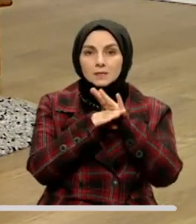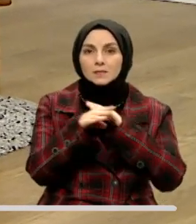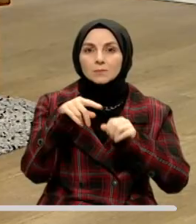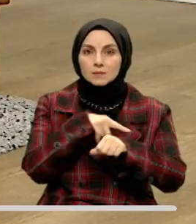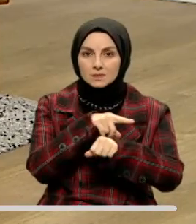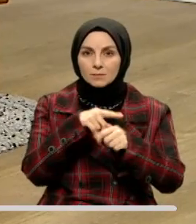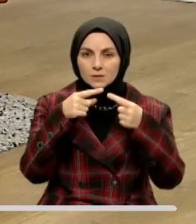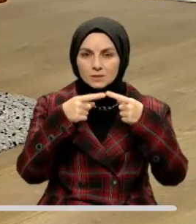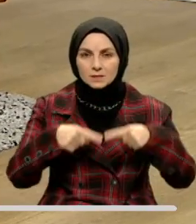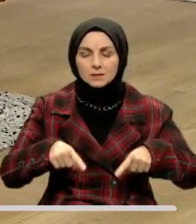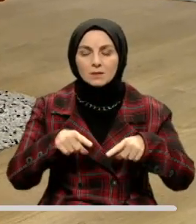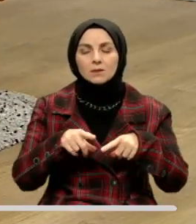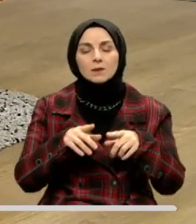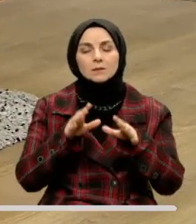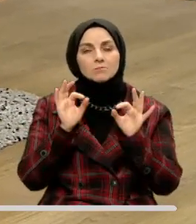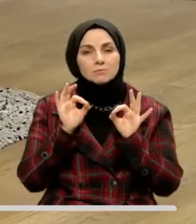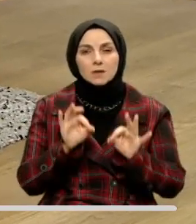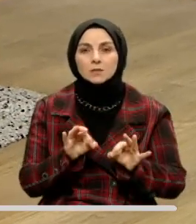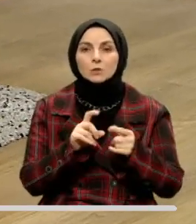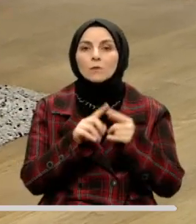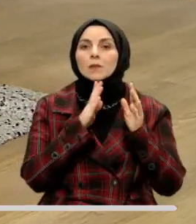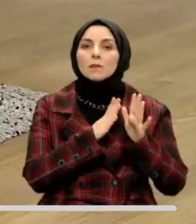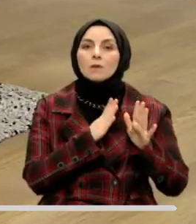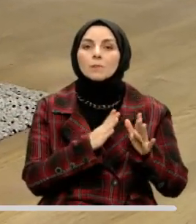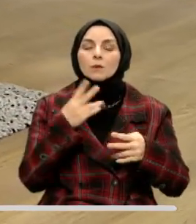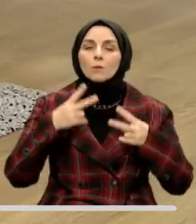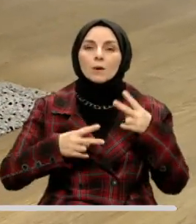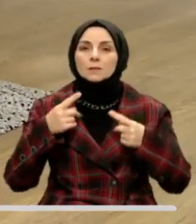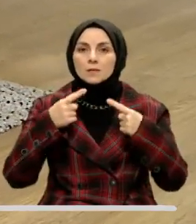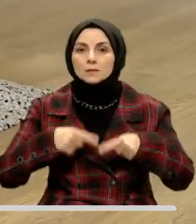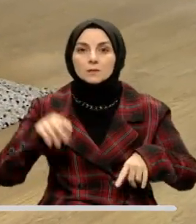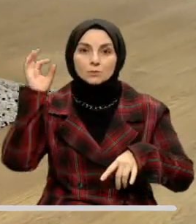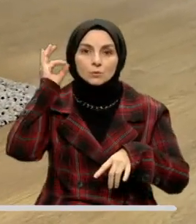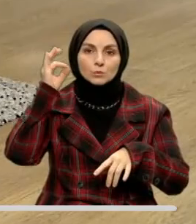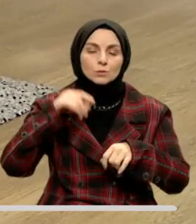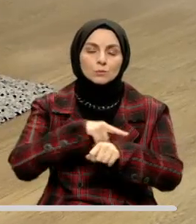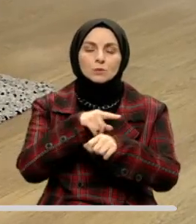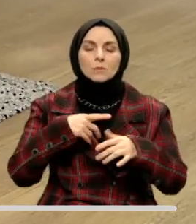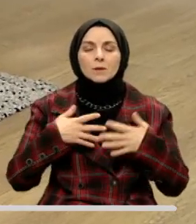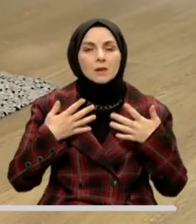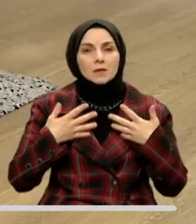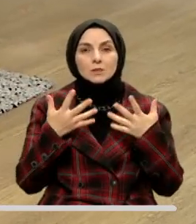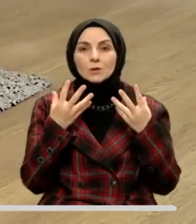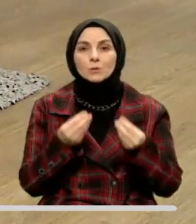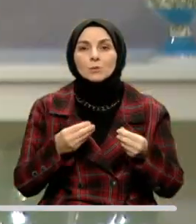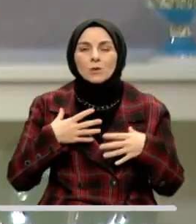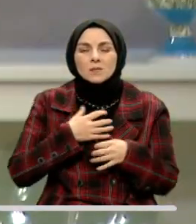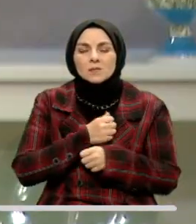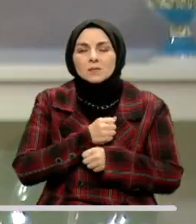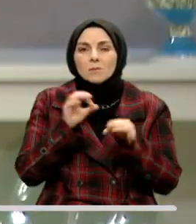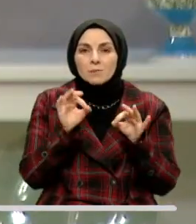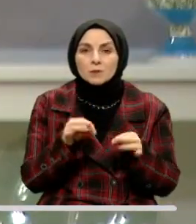başlıyor. Bazen sınavı duyduğumuzdan çok ciddi manada geriliyoruz. Bazen de hani böyle o güzel sonuçları aldığımızda aslında bizi